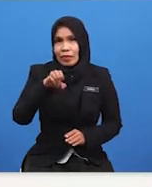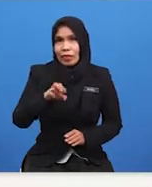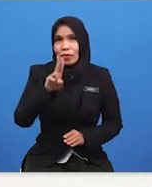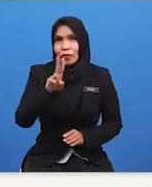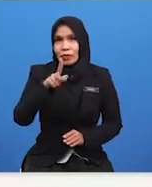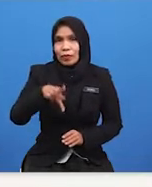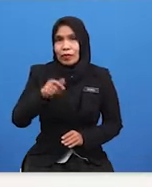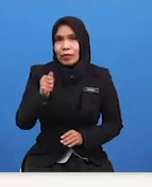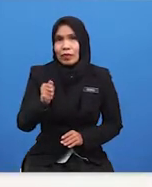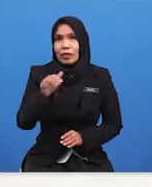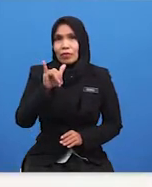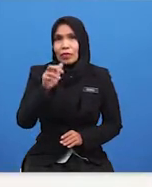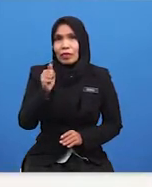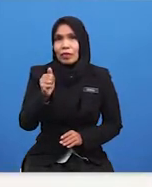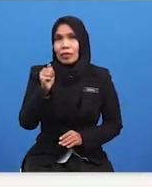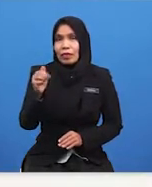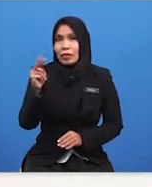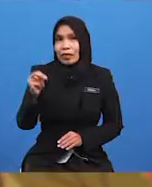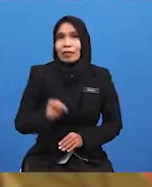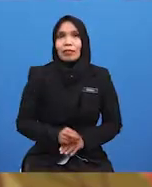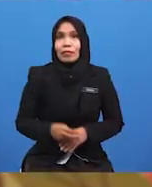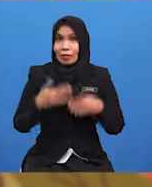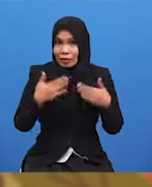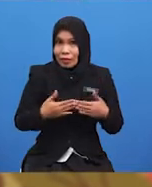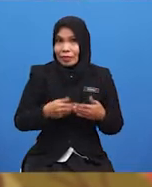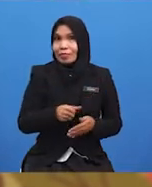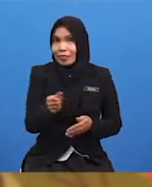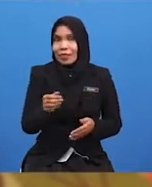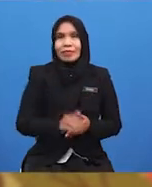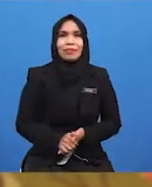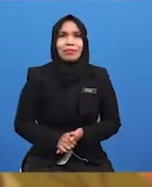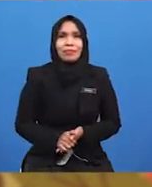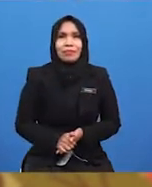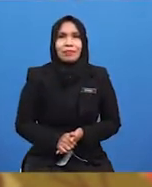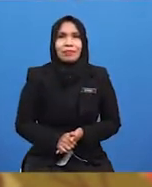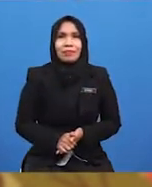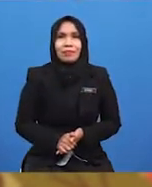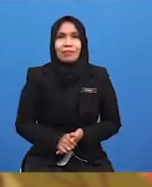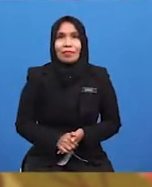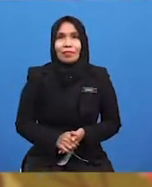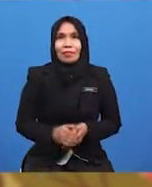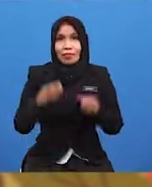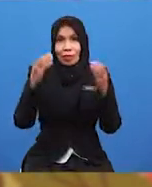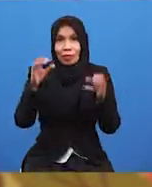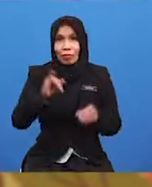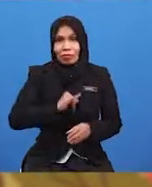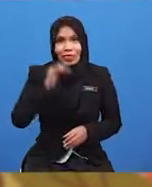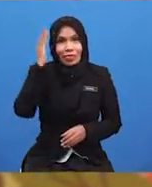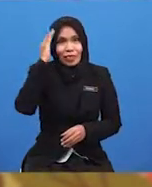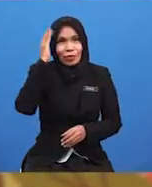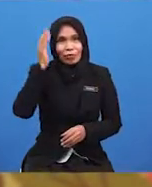adalah Hai Kenali diri Cikgu saya tahu sejauh mana